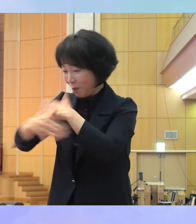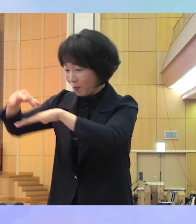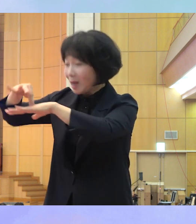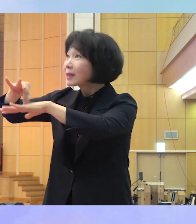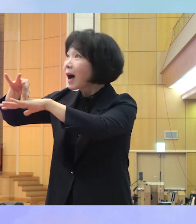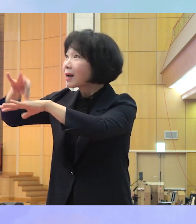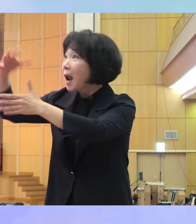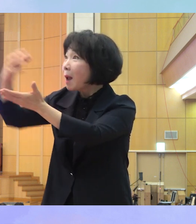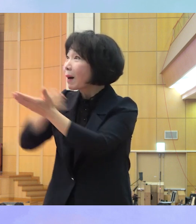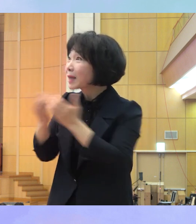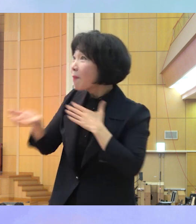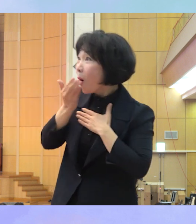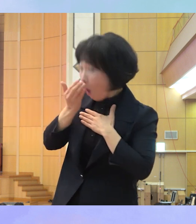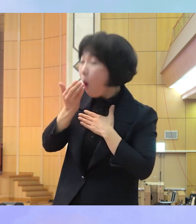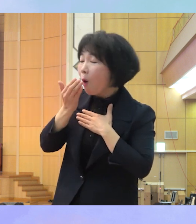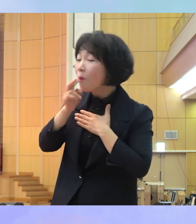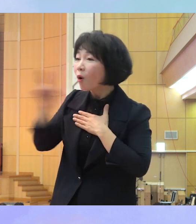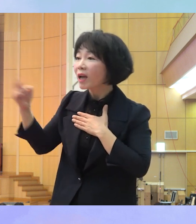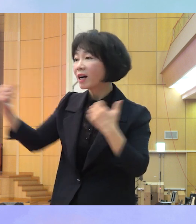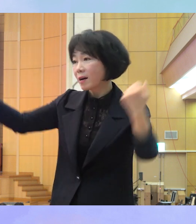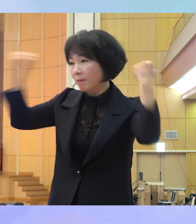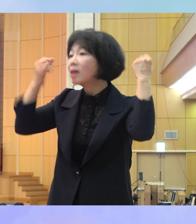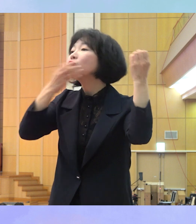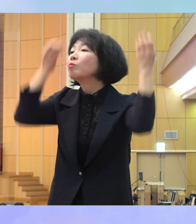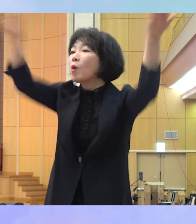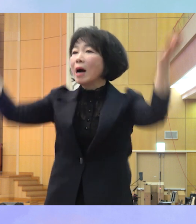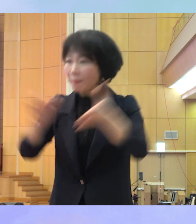피는 영적으로 양식이란 말이에요. 그럼 보세요.